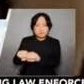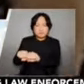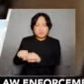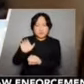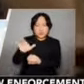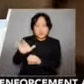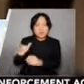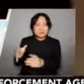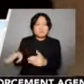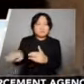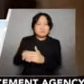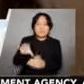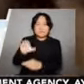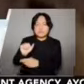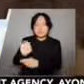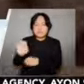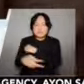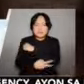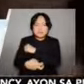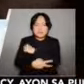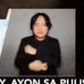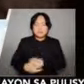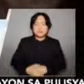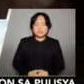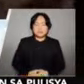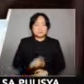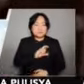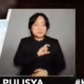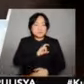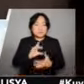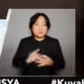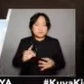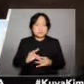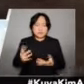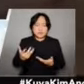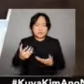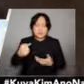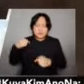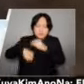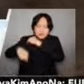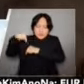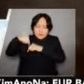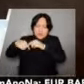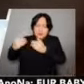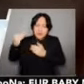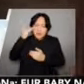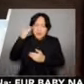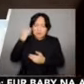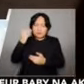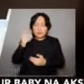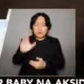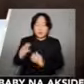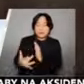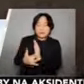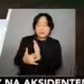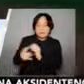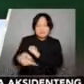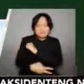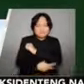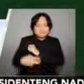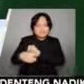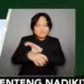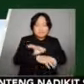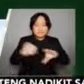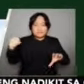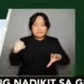ibig. Sa walang ibo ha. Ayon sa pulisya, na-trace nila ang suspect sa tulong na rin ng gadgets na ninakaw ng mga suspect sa loob